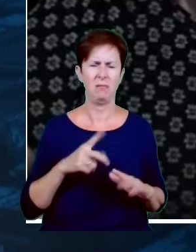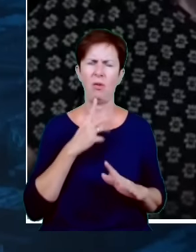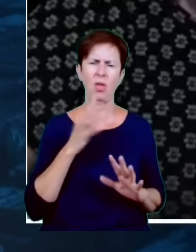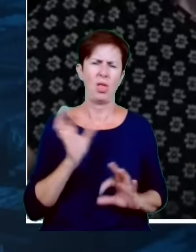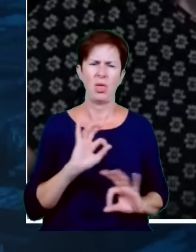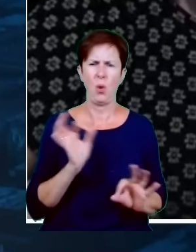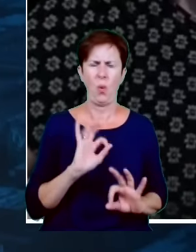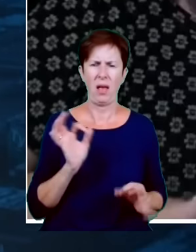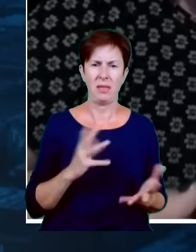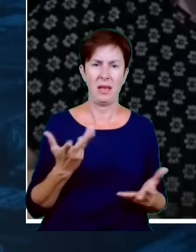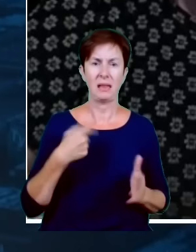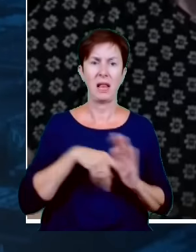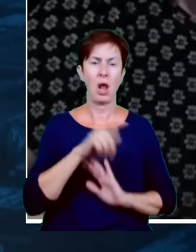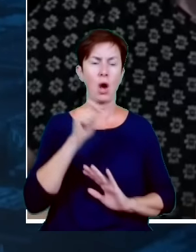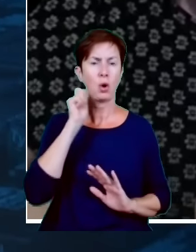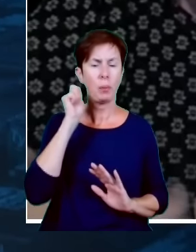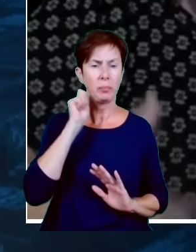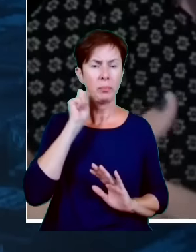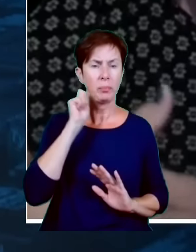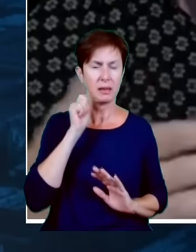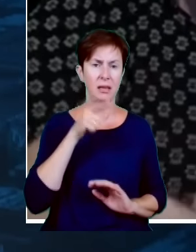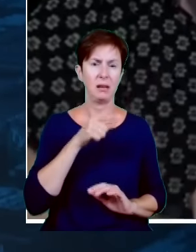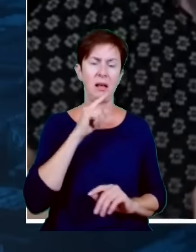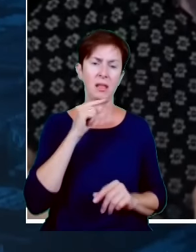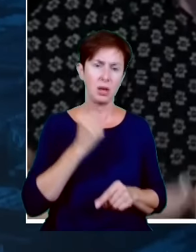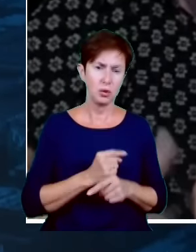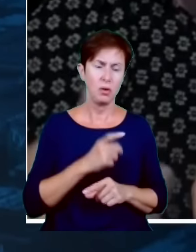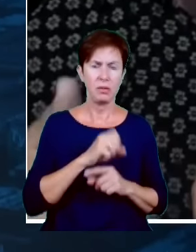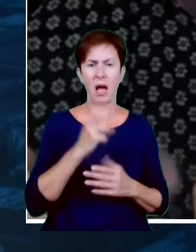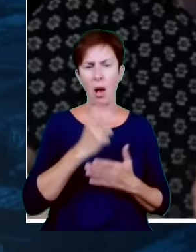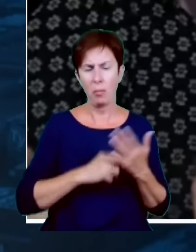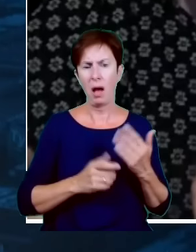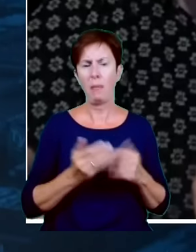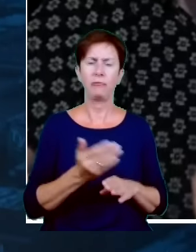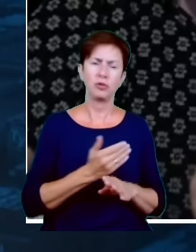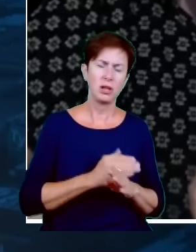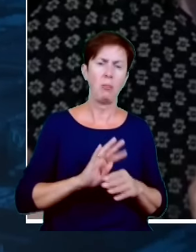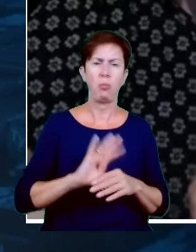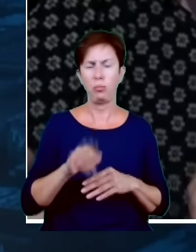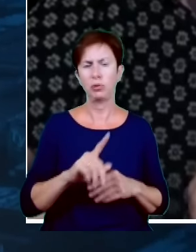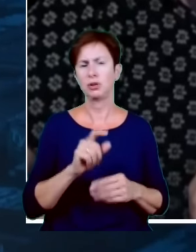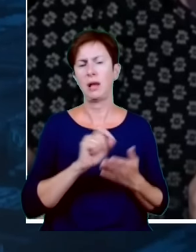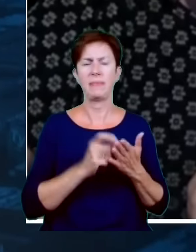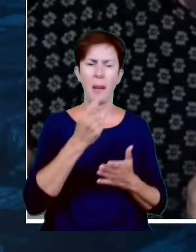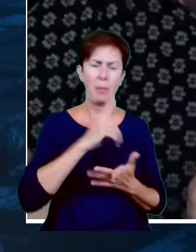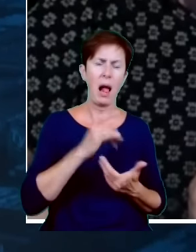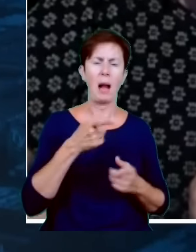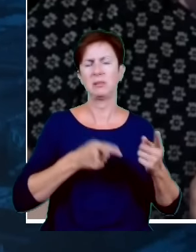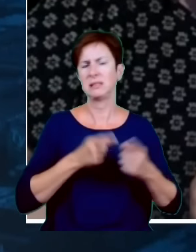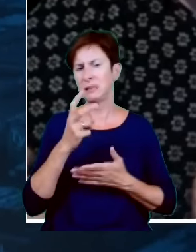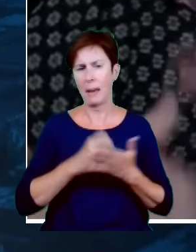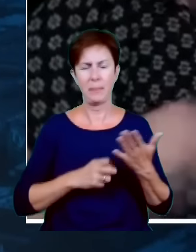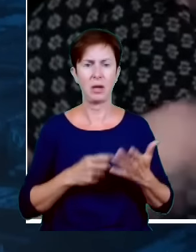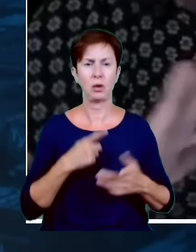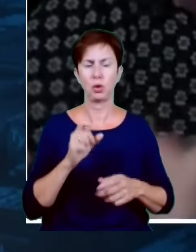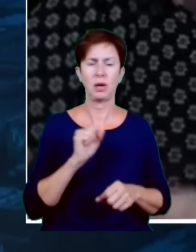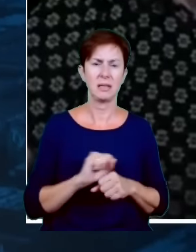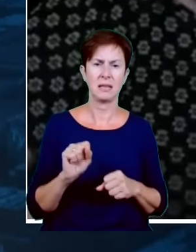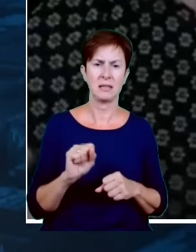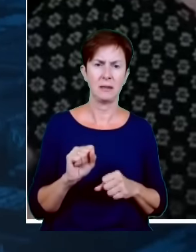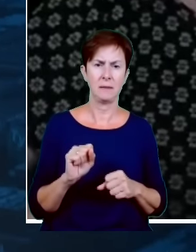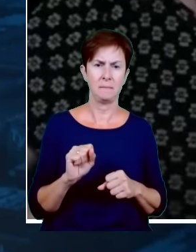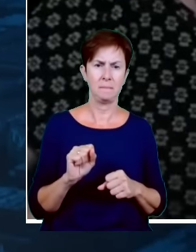dla kobiety która która decyduje się na aborcję Czy wcześniej czy później czy pastylki czy zabiegu to jest zaczy